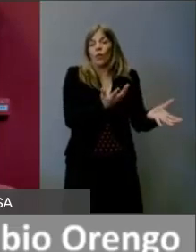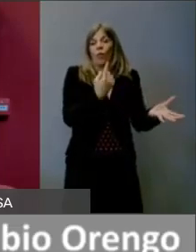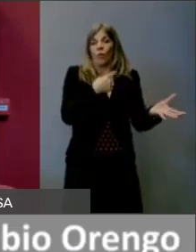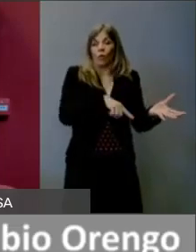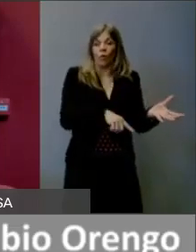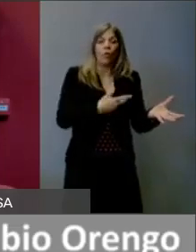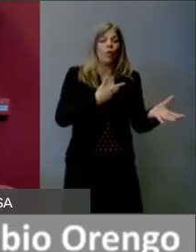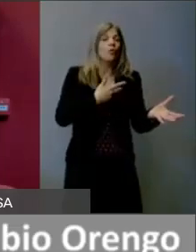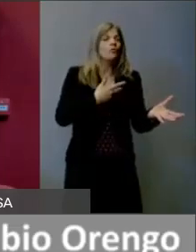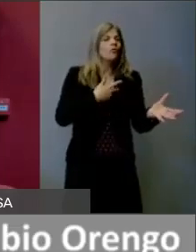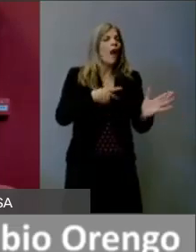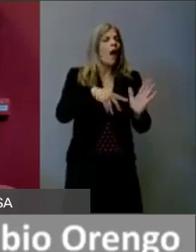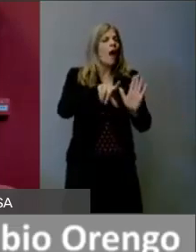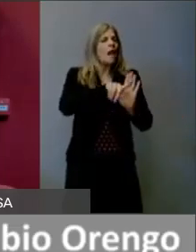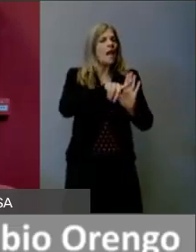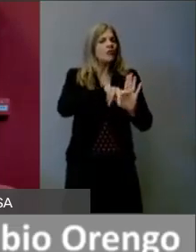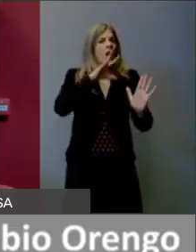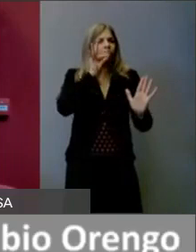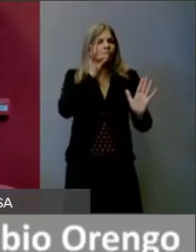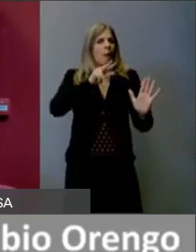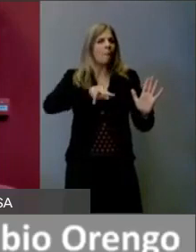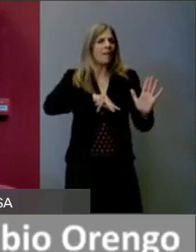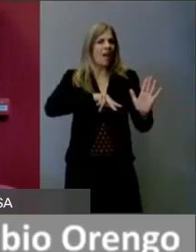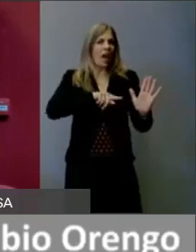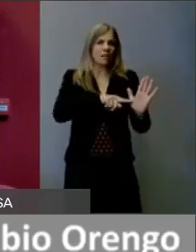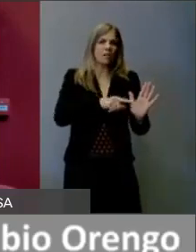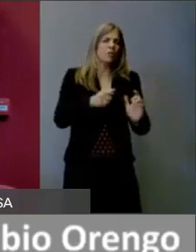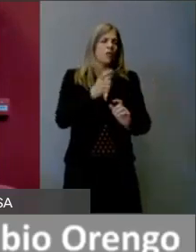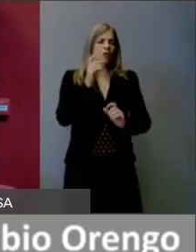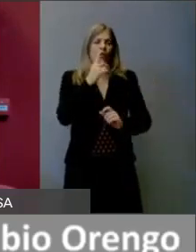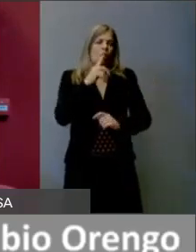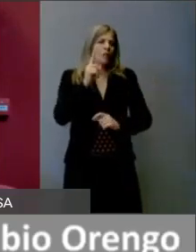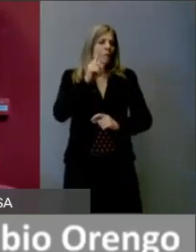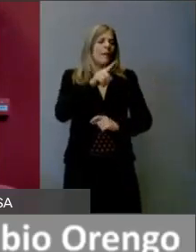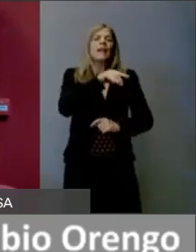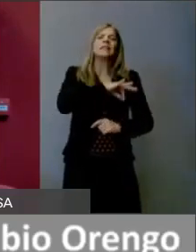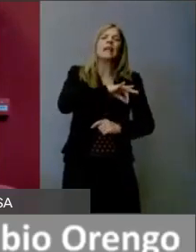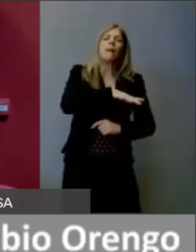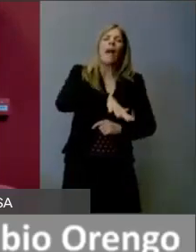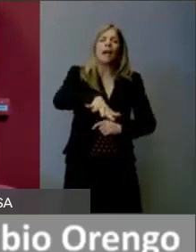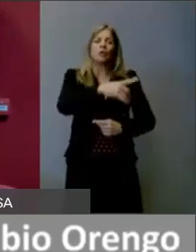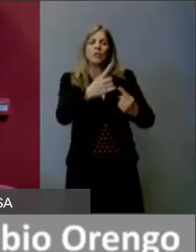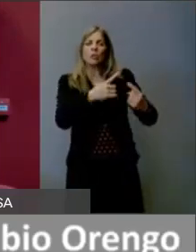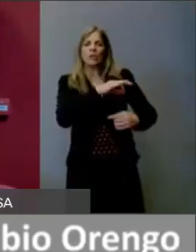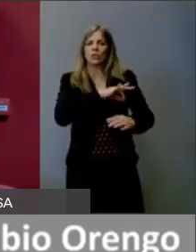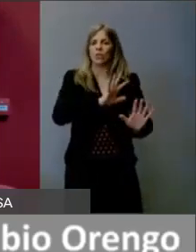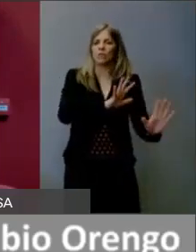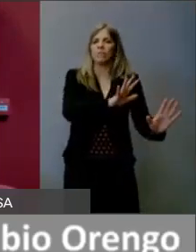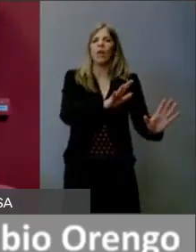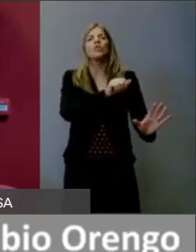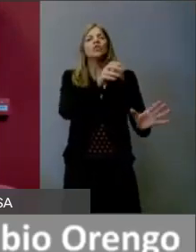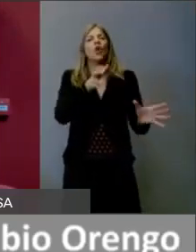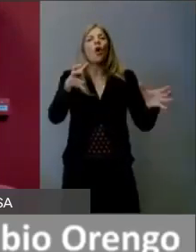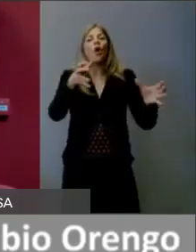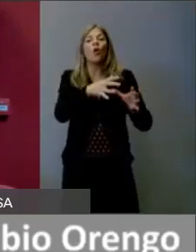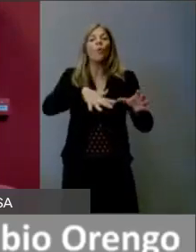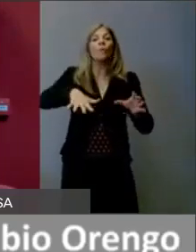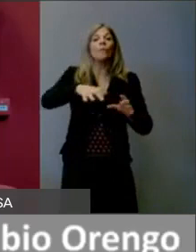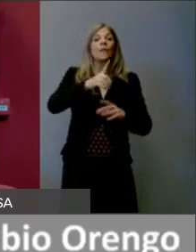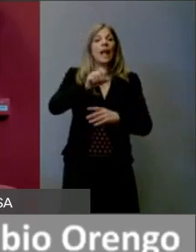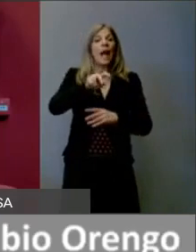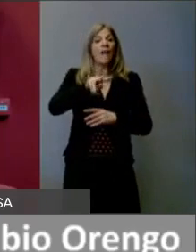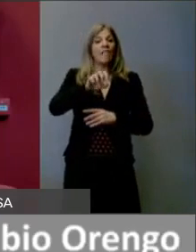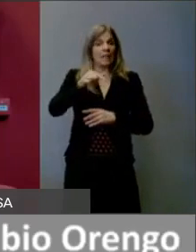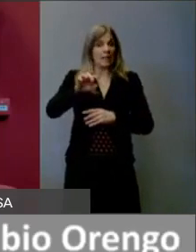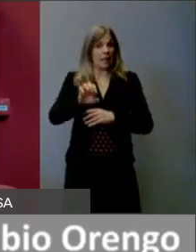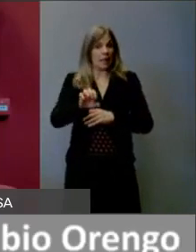da questioni di privacy, perché non posso dire quanto prende il signor Rossi e il signor Bianchi, riguardano solo le gavette. In tutte queste